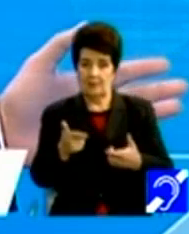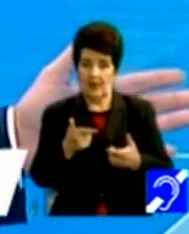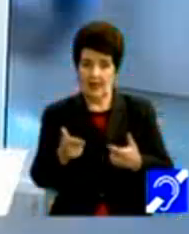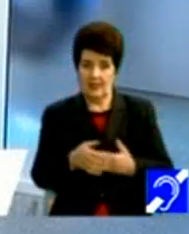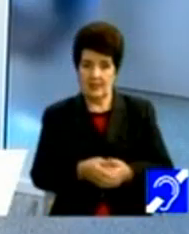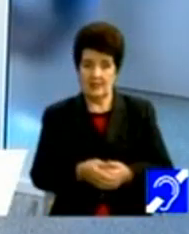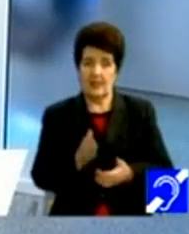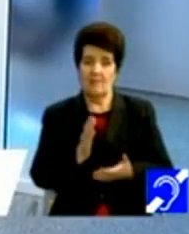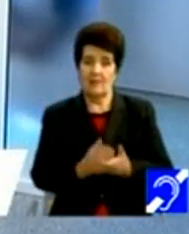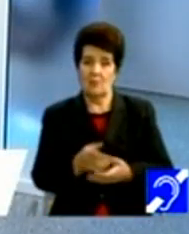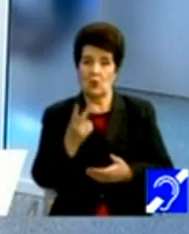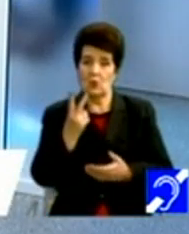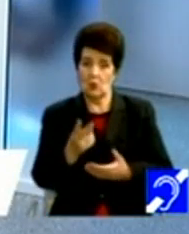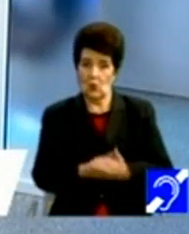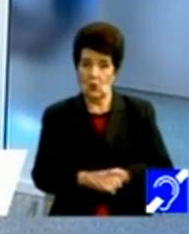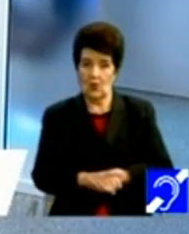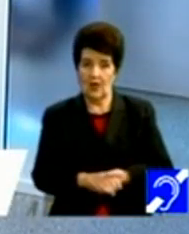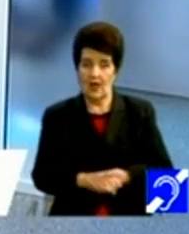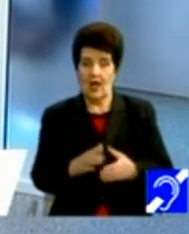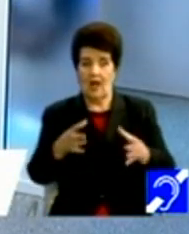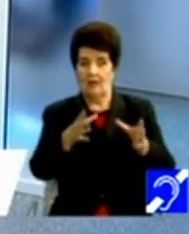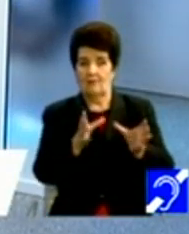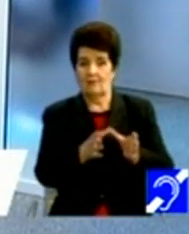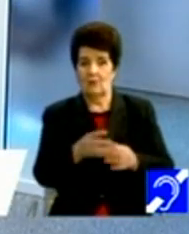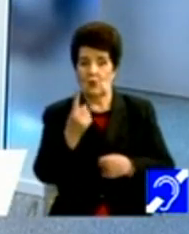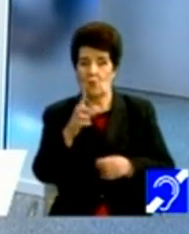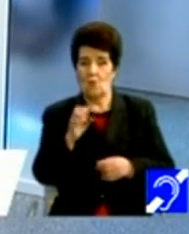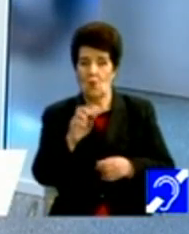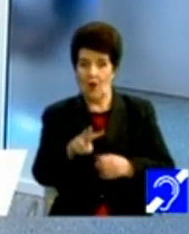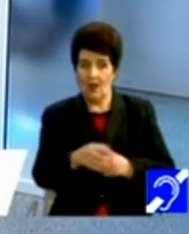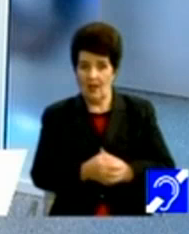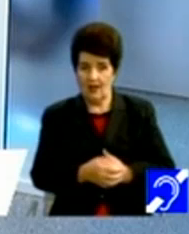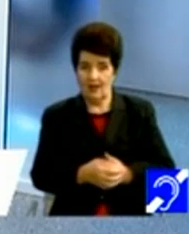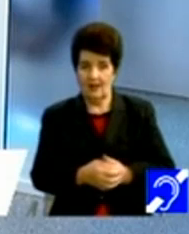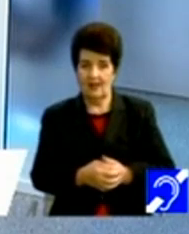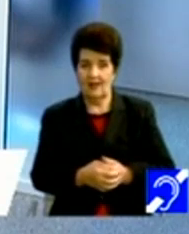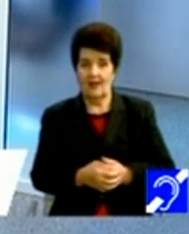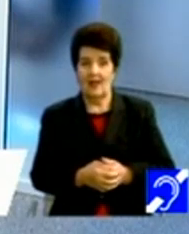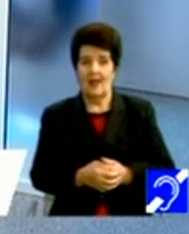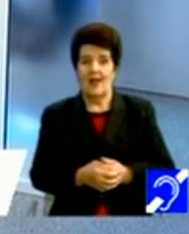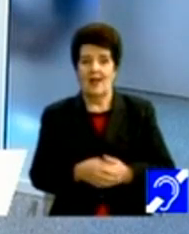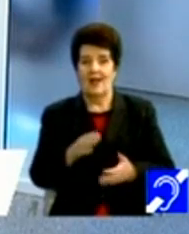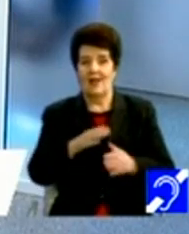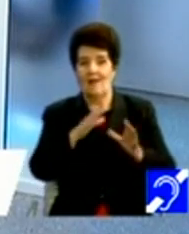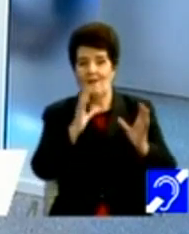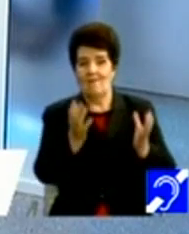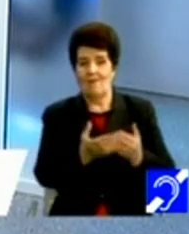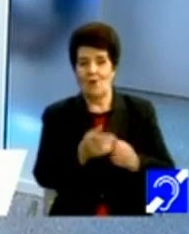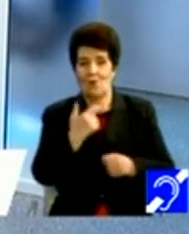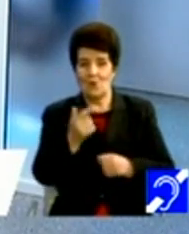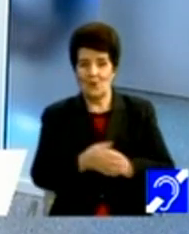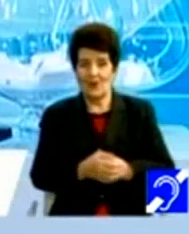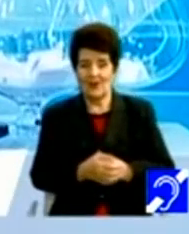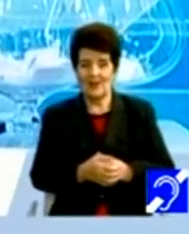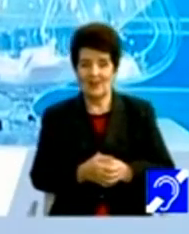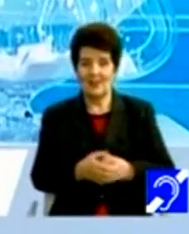serios, avem 2 boluri săptămâna aceasta. Am început cu un bol, cu întrebări, acum s-a mărit numărul la 2, probabil că săptămâna 3 mai încolo, spre